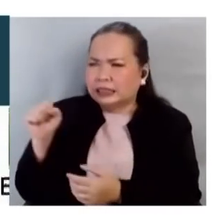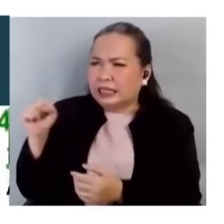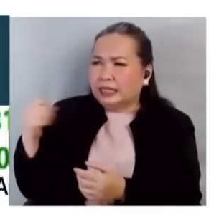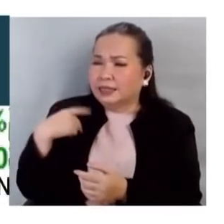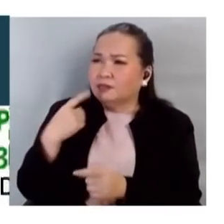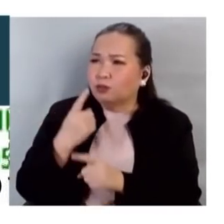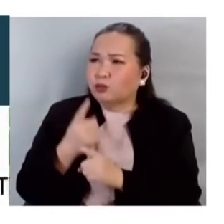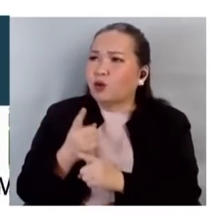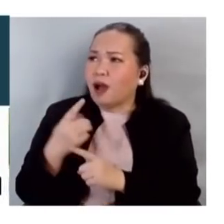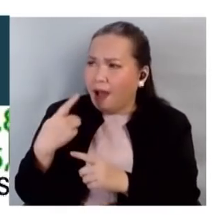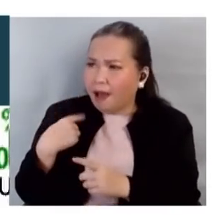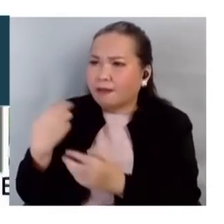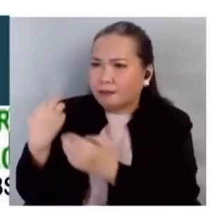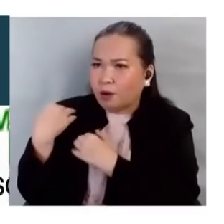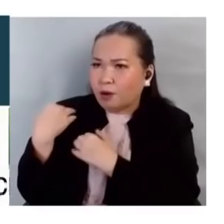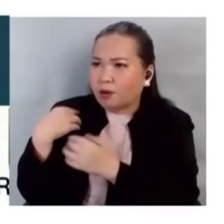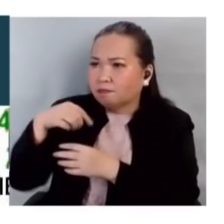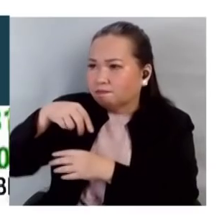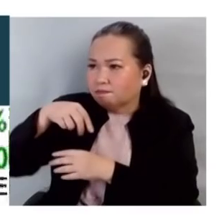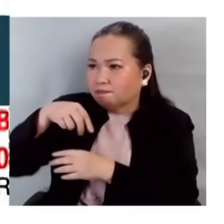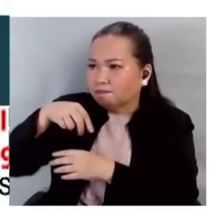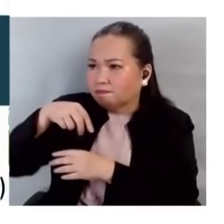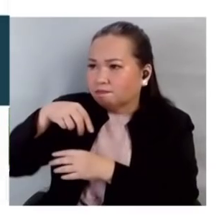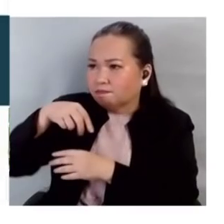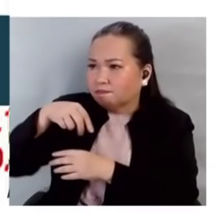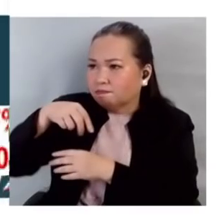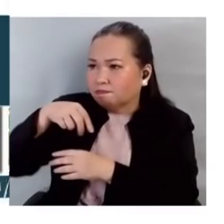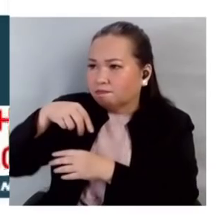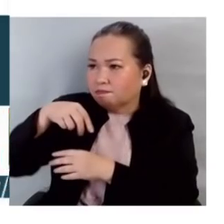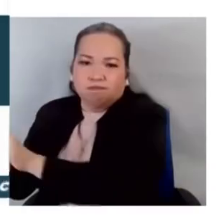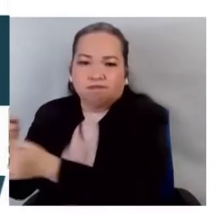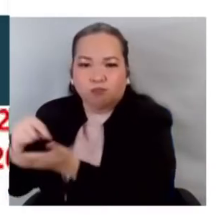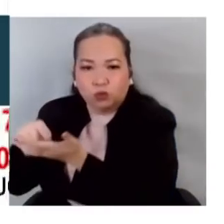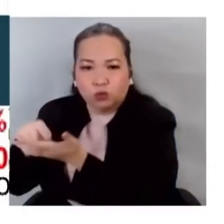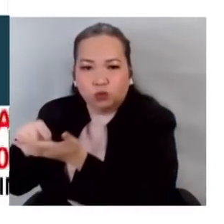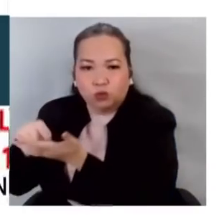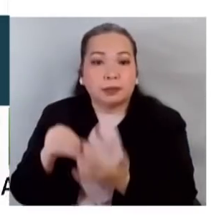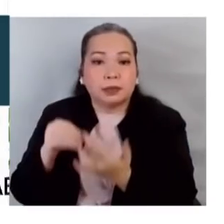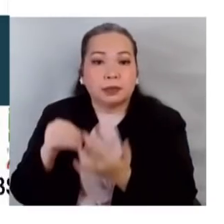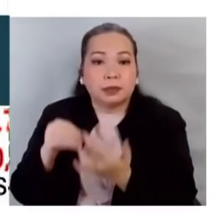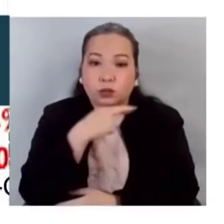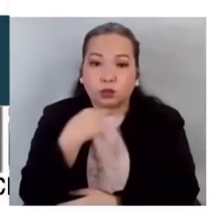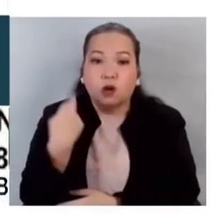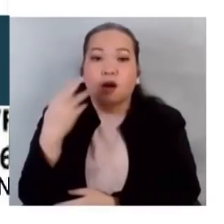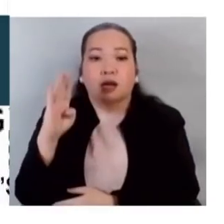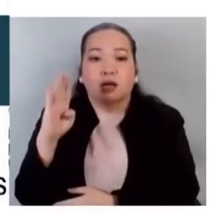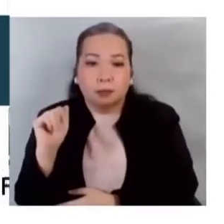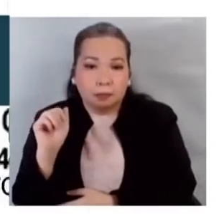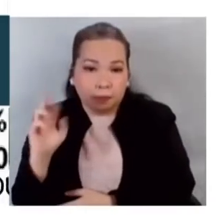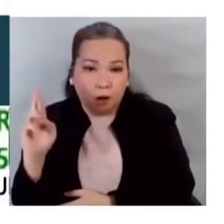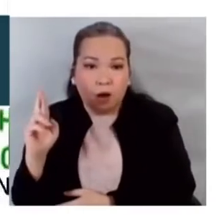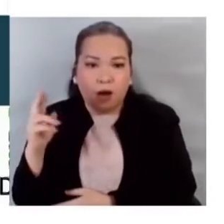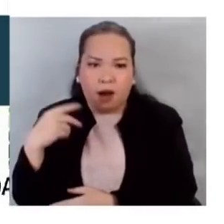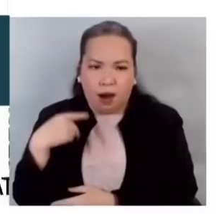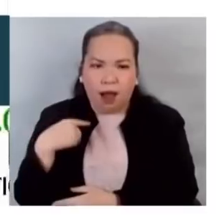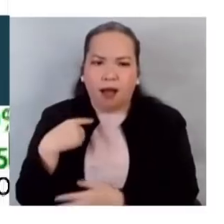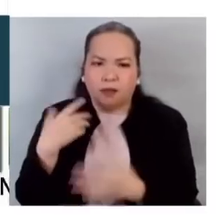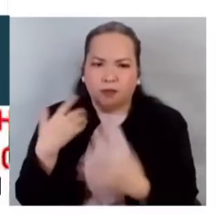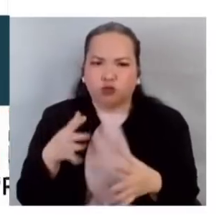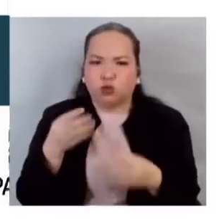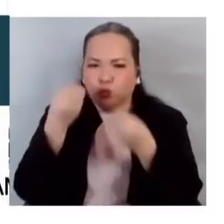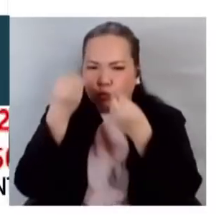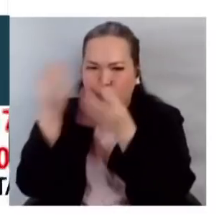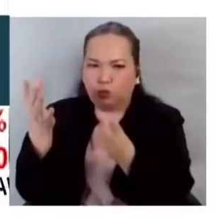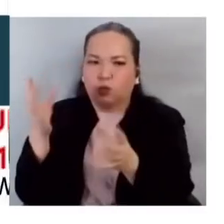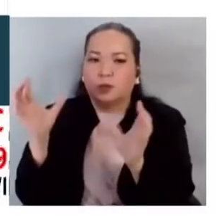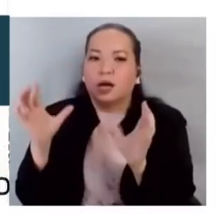Meron naman sila kasi ang lahat ng mga establishment sa Boracay, lalo na yung mga restaurants at saka mga bars, may issue ako ng certificate to